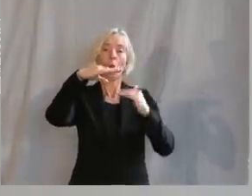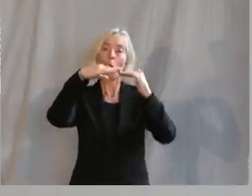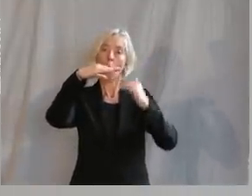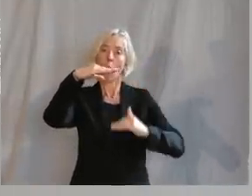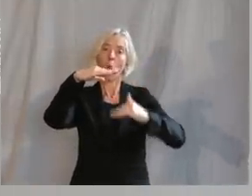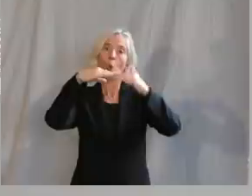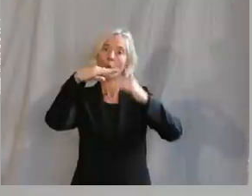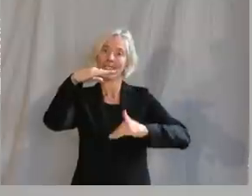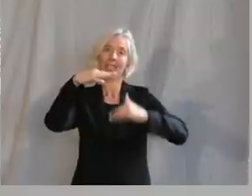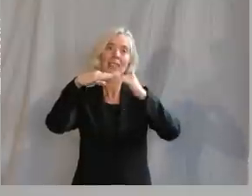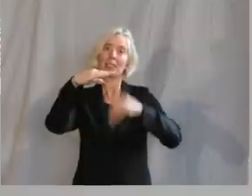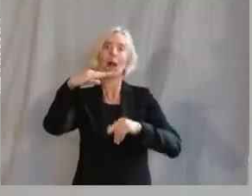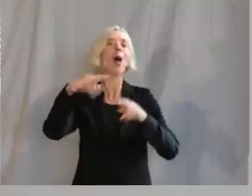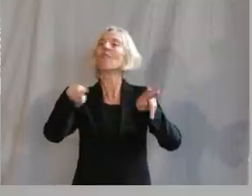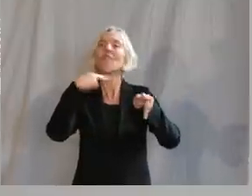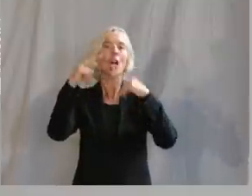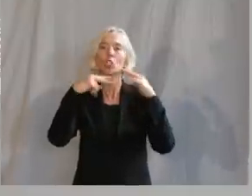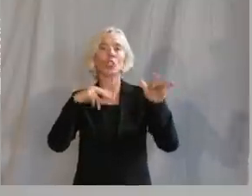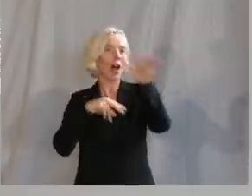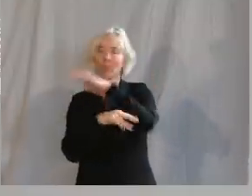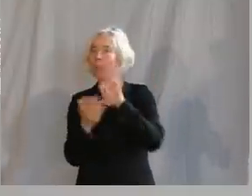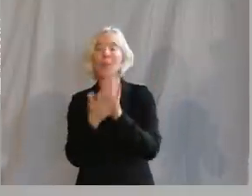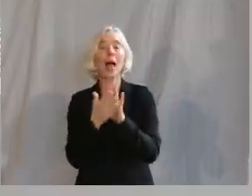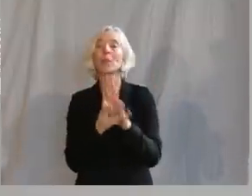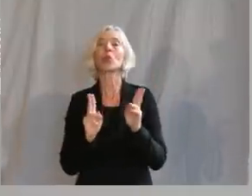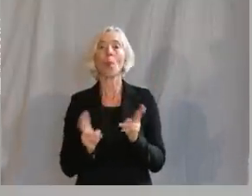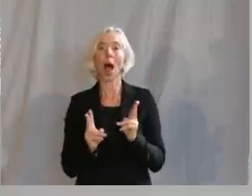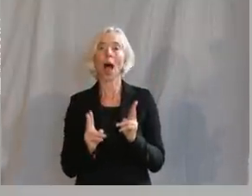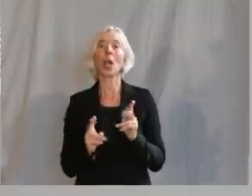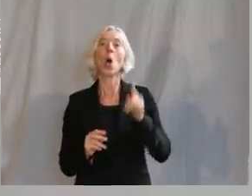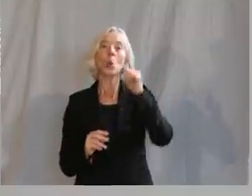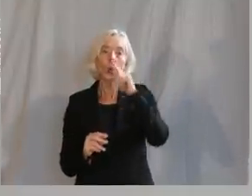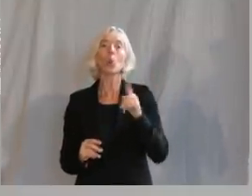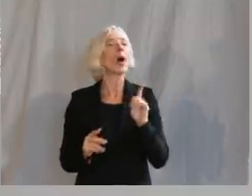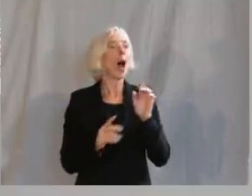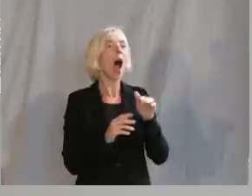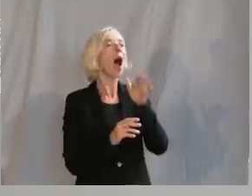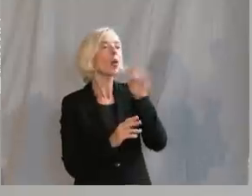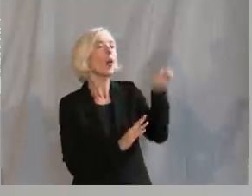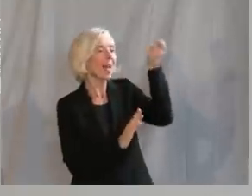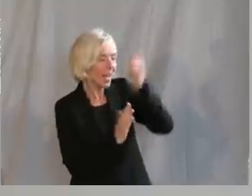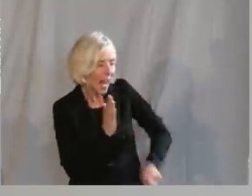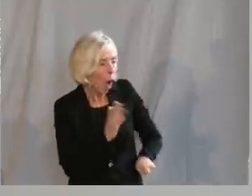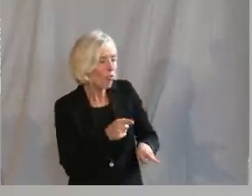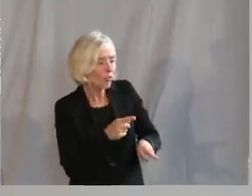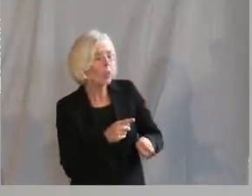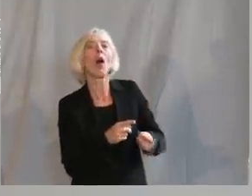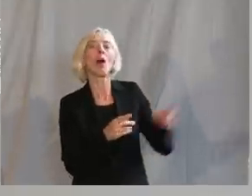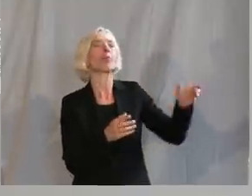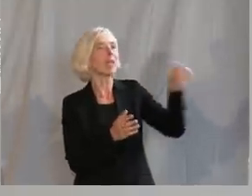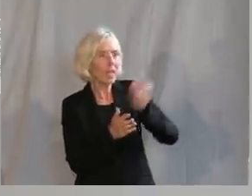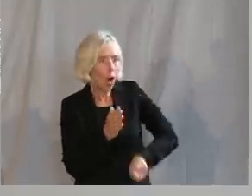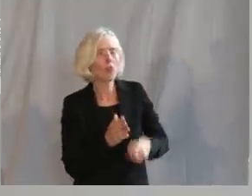um den To-Go-Verkauf, der ab 21 Uhr verboten ist und der Konsum von Alkohol im öffentlichen Raum